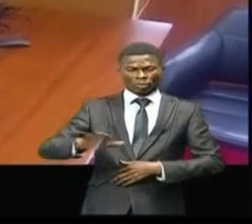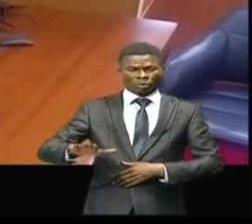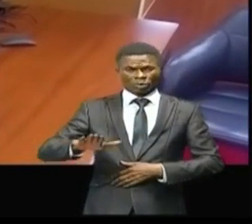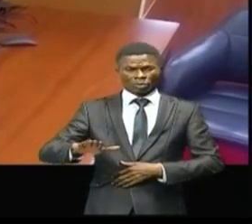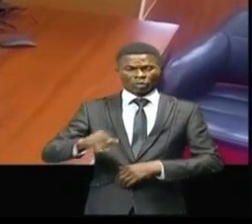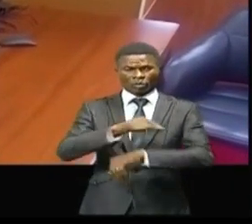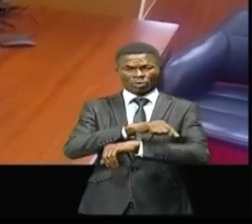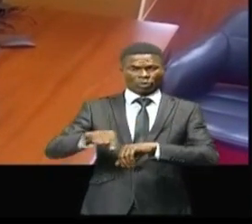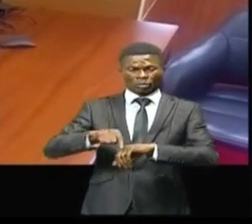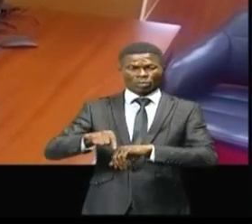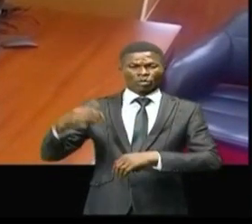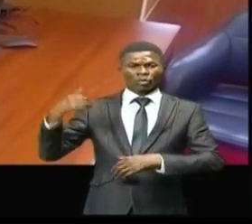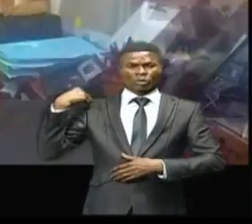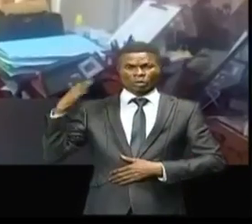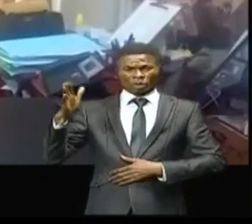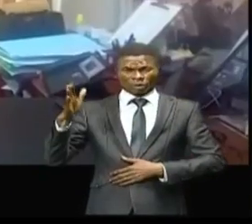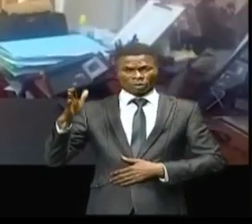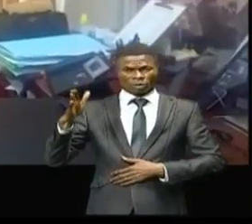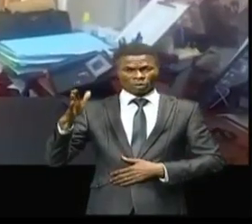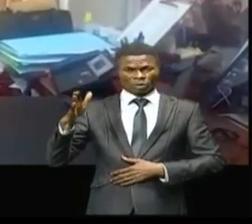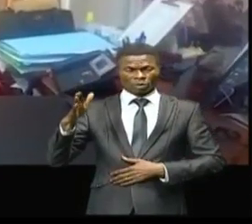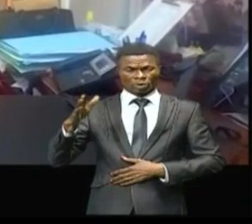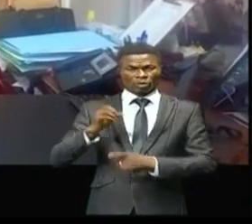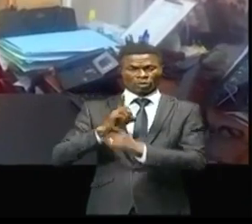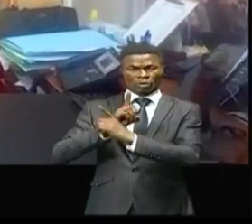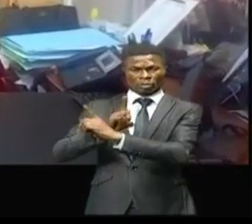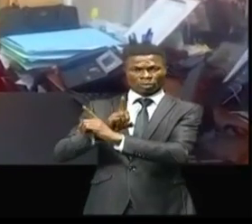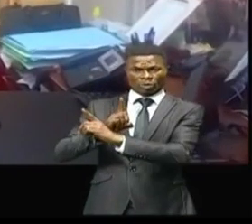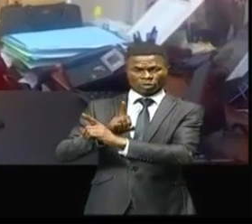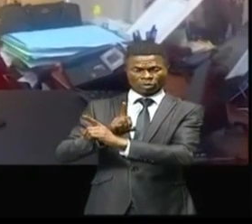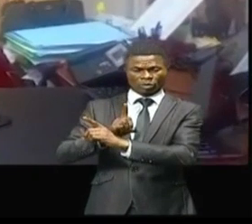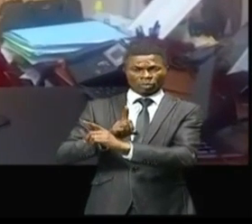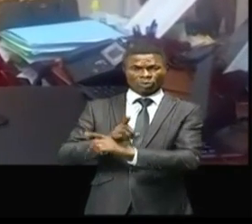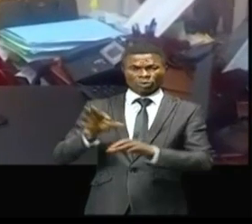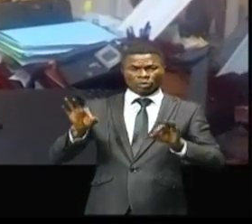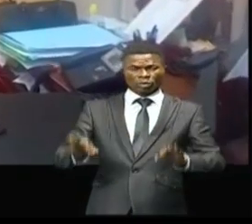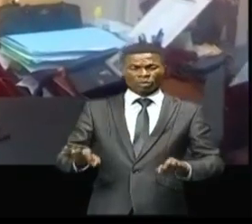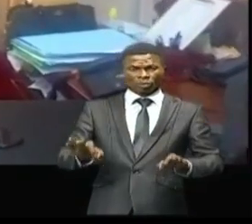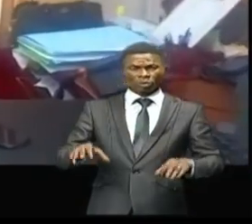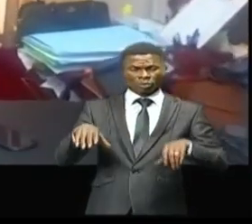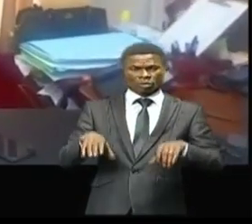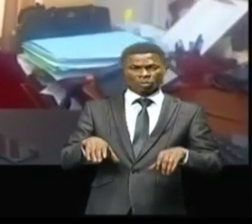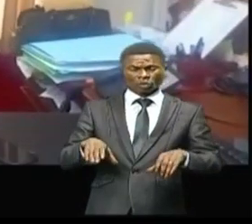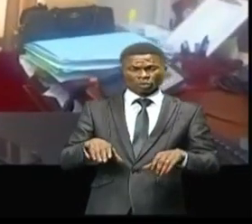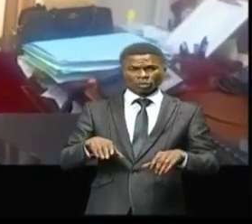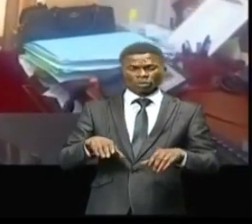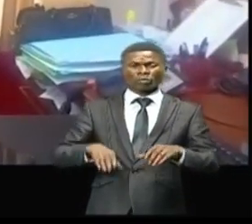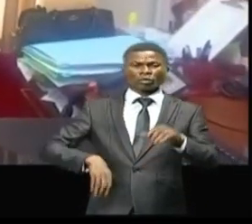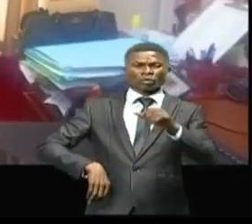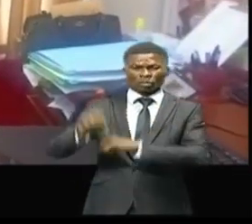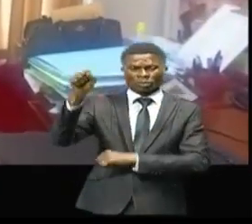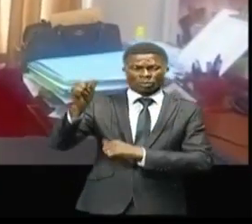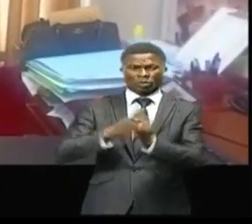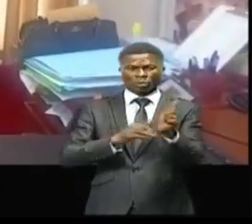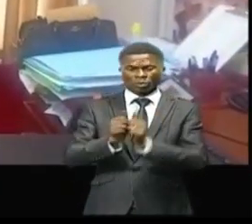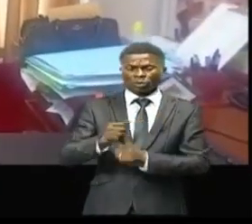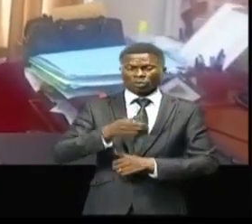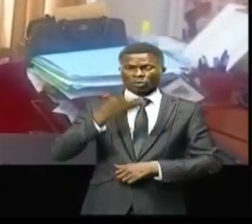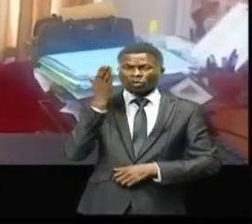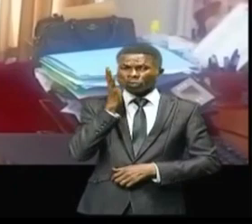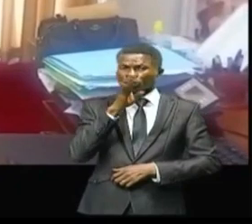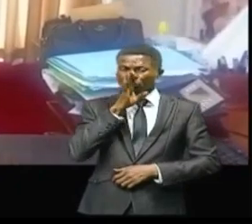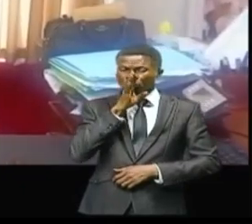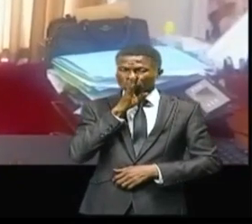des institutions de la République défendre l'intégrité territoriale et combattre les maçons jour M23